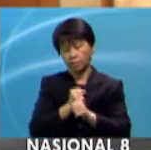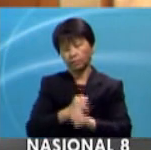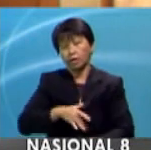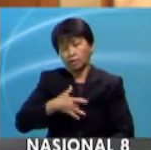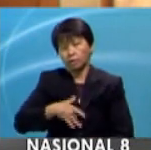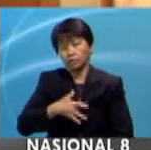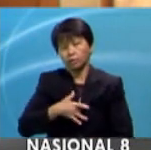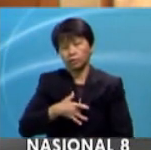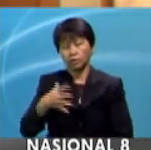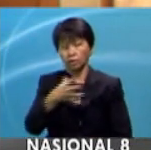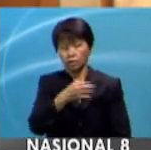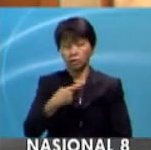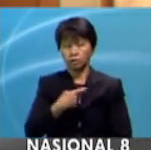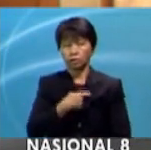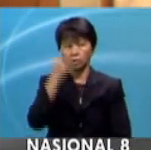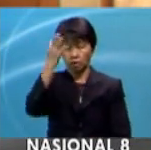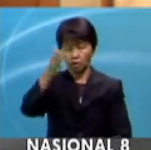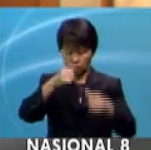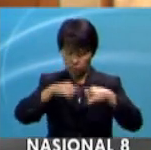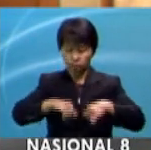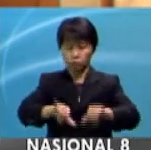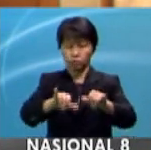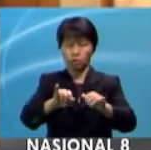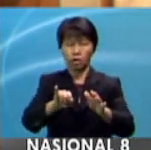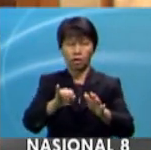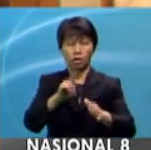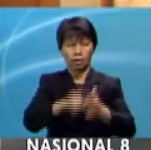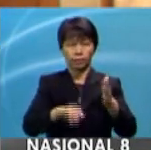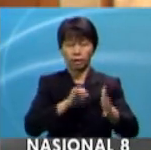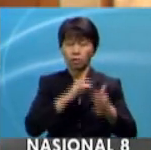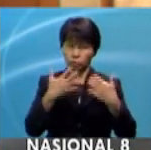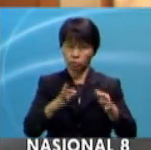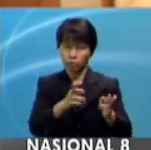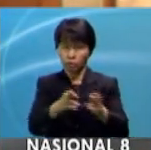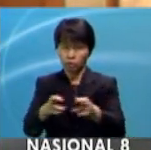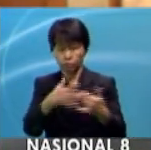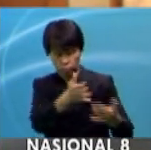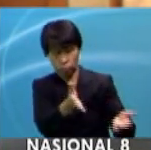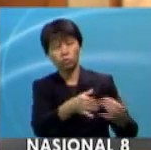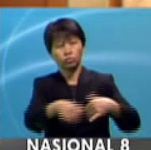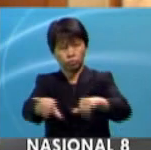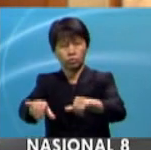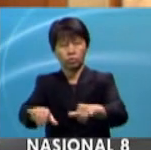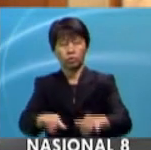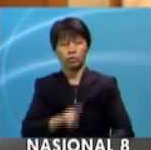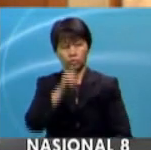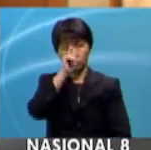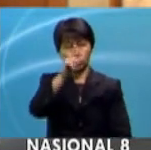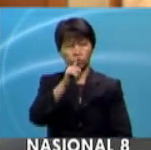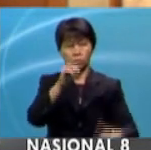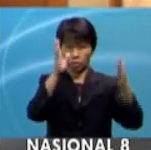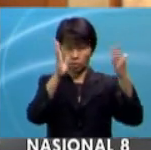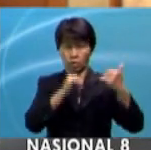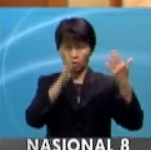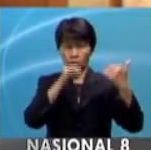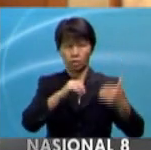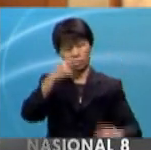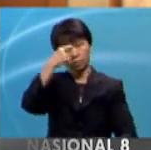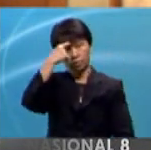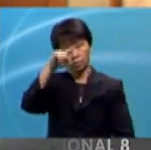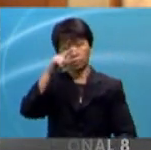kita karena teruskanlah dengan apa yang saya lancarkan dan sudah tentu harapan untuk